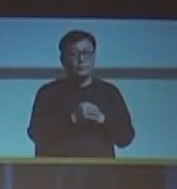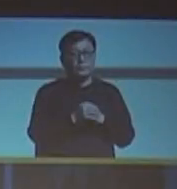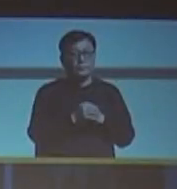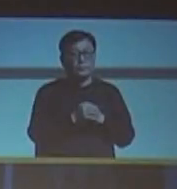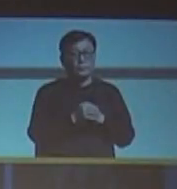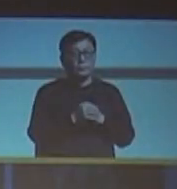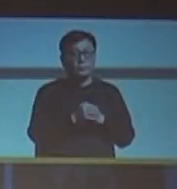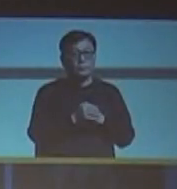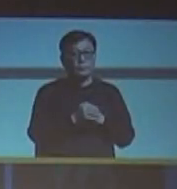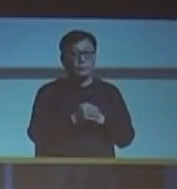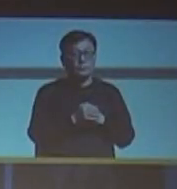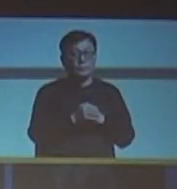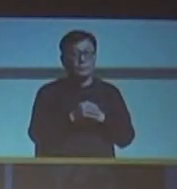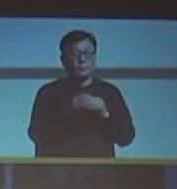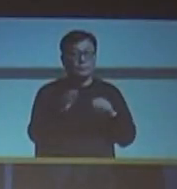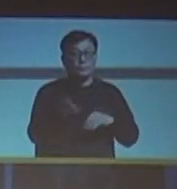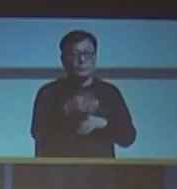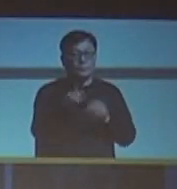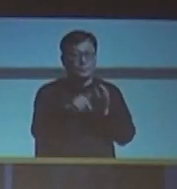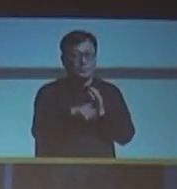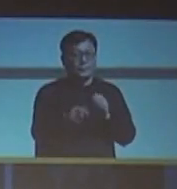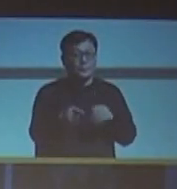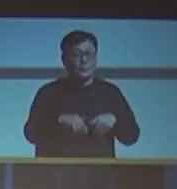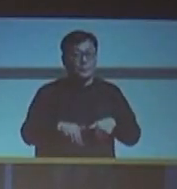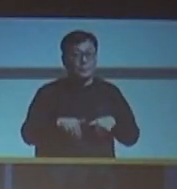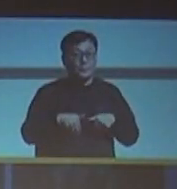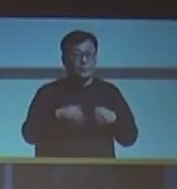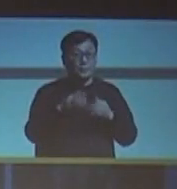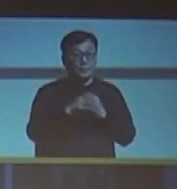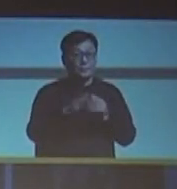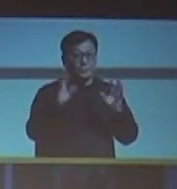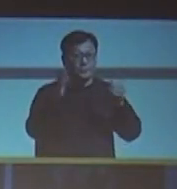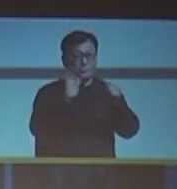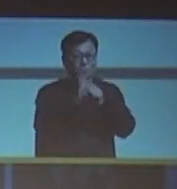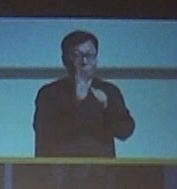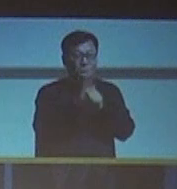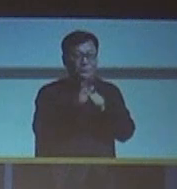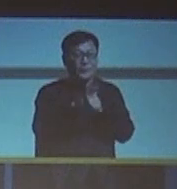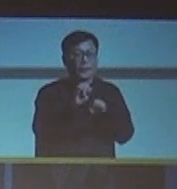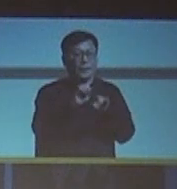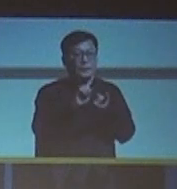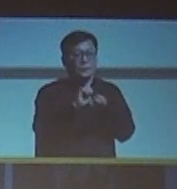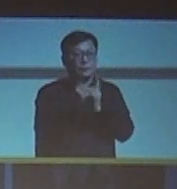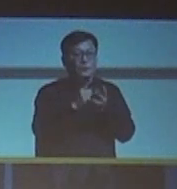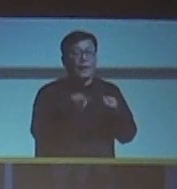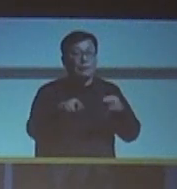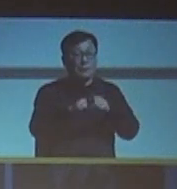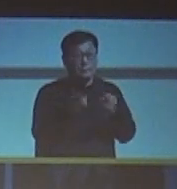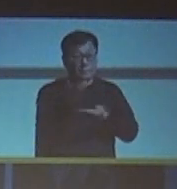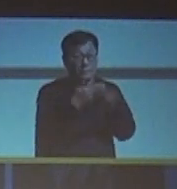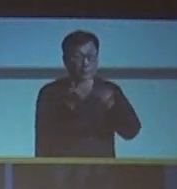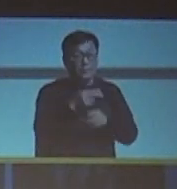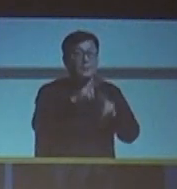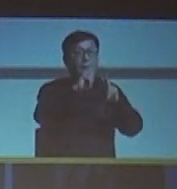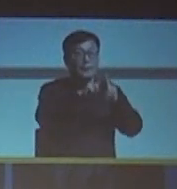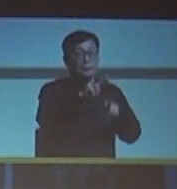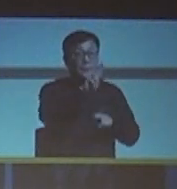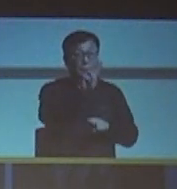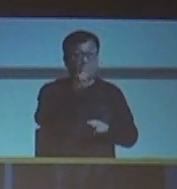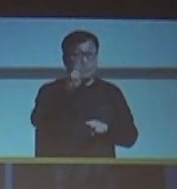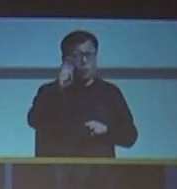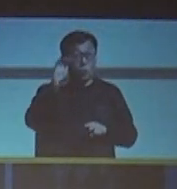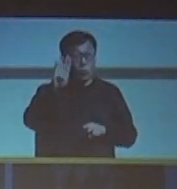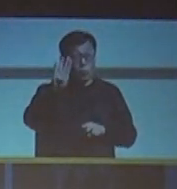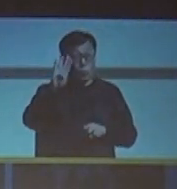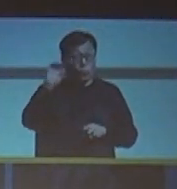네, 여러분의 따뜻한 격려와 응원 함께 나누고 싶은 이야기들 샵 2345 잘 보내주고 계시네요. 그러면